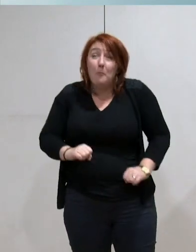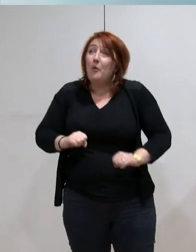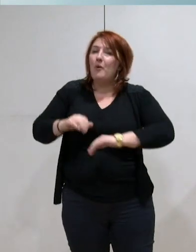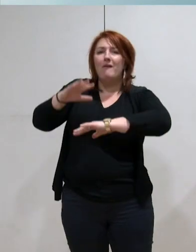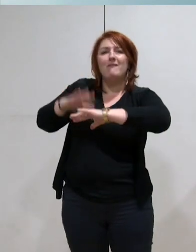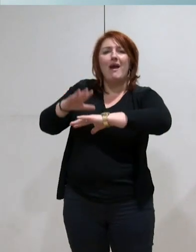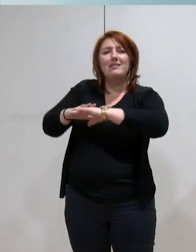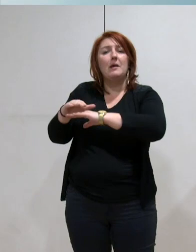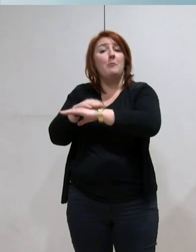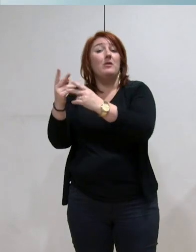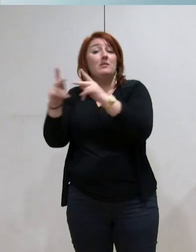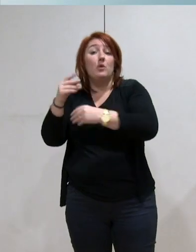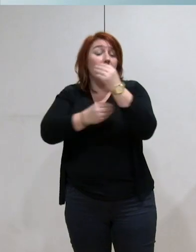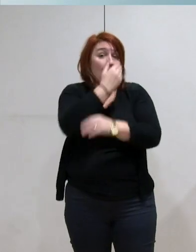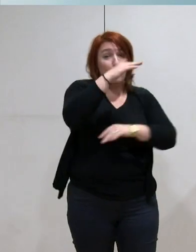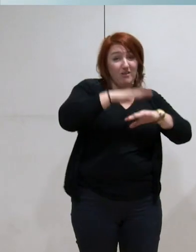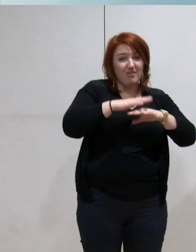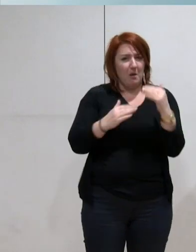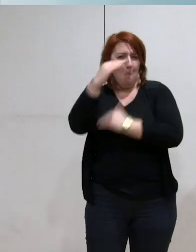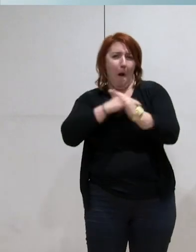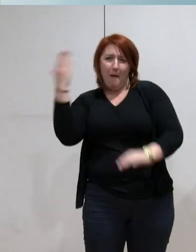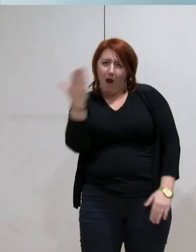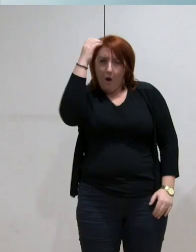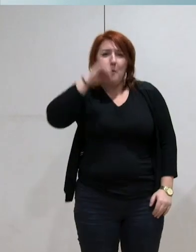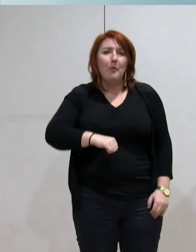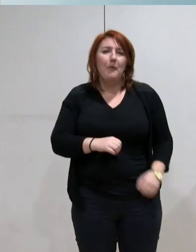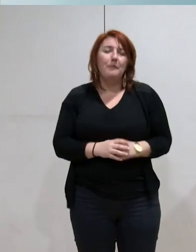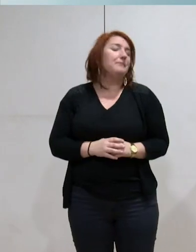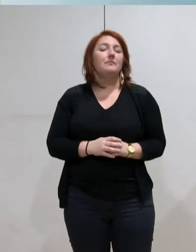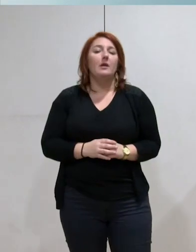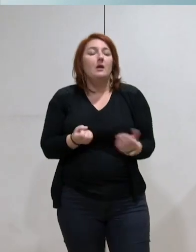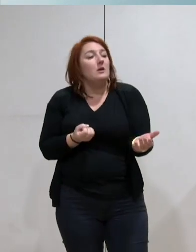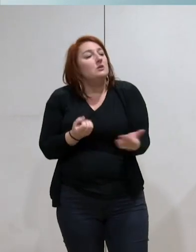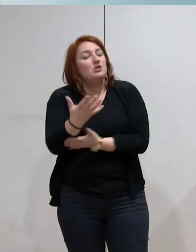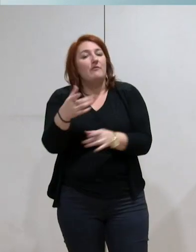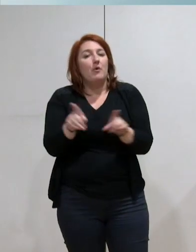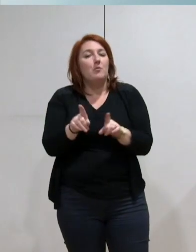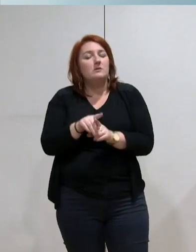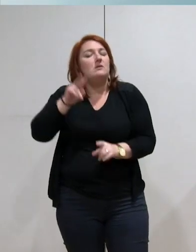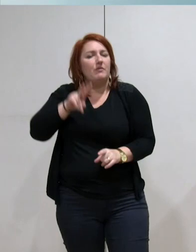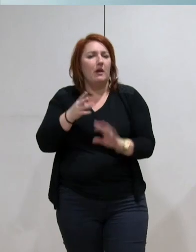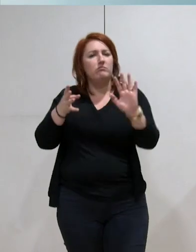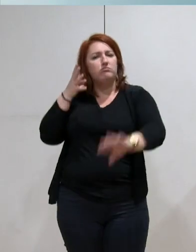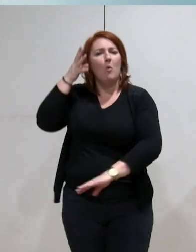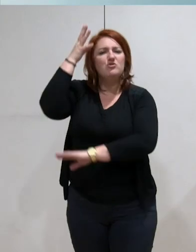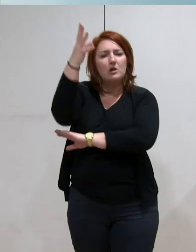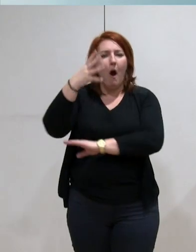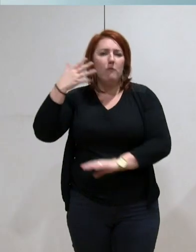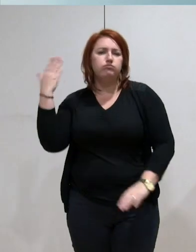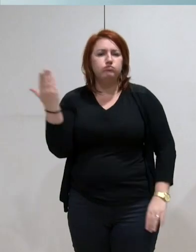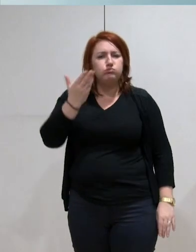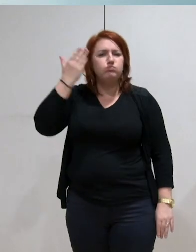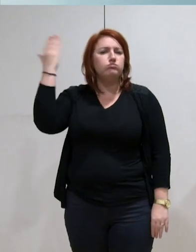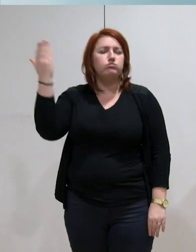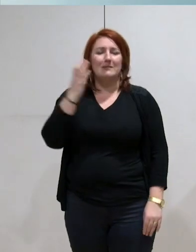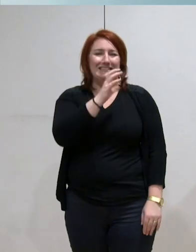ville ou pas je peux aussi vous informer que dans ce projet ambitieux le le directeur